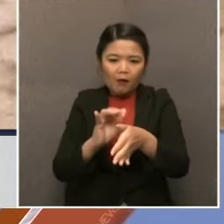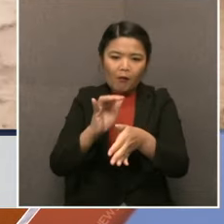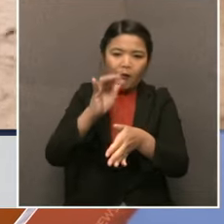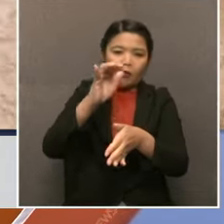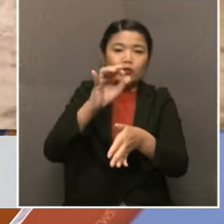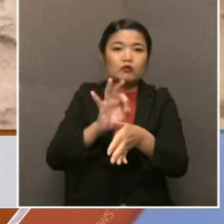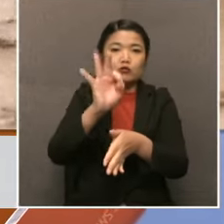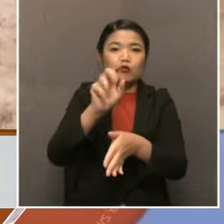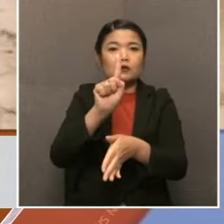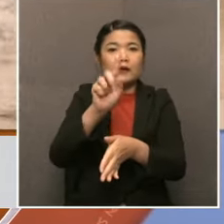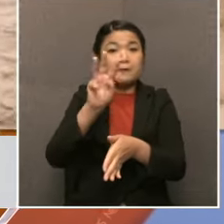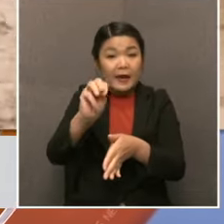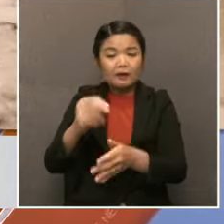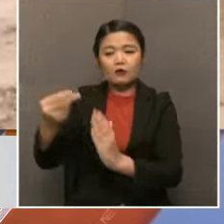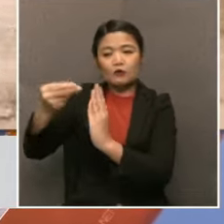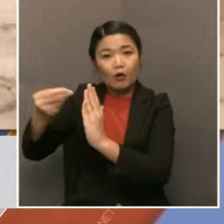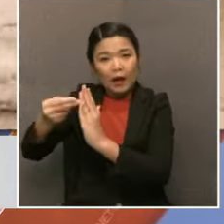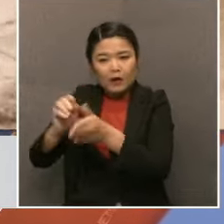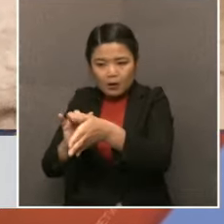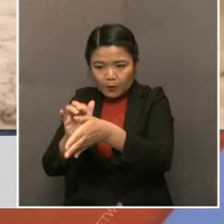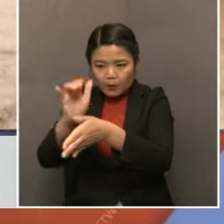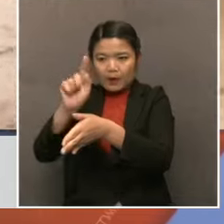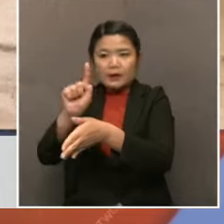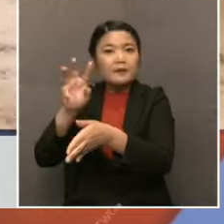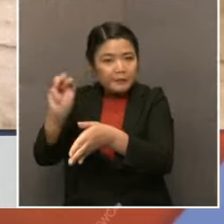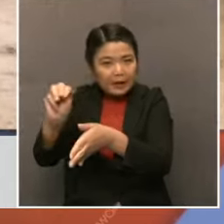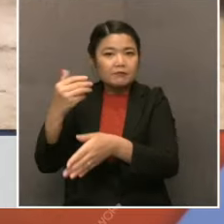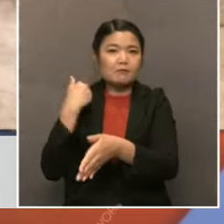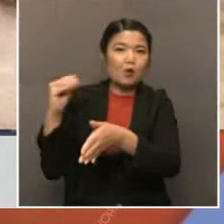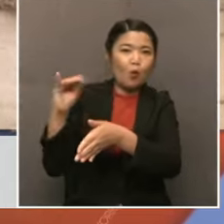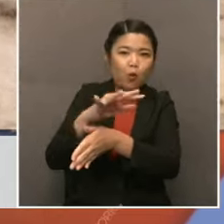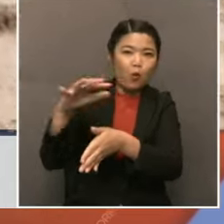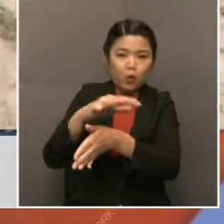Peng